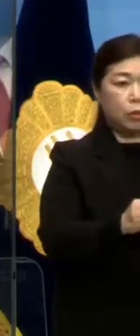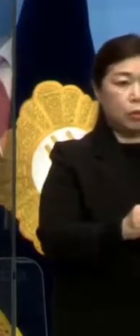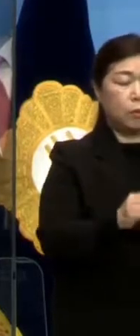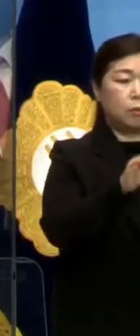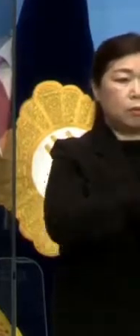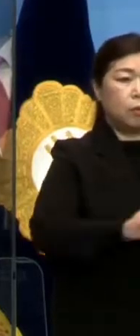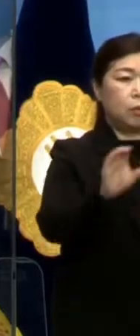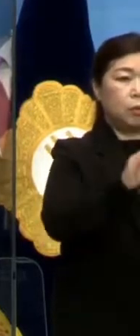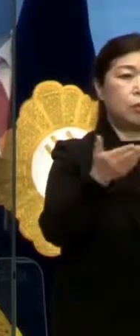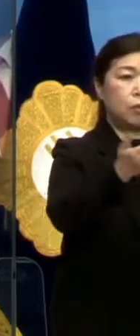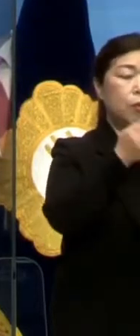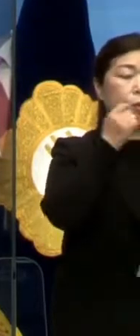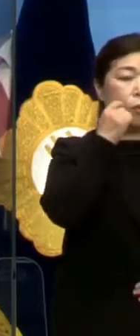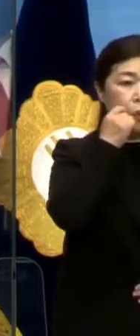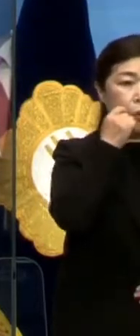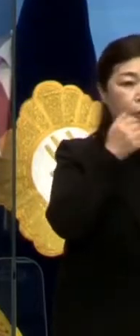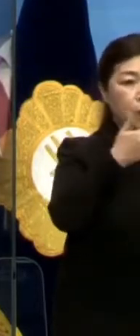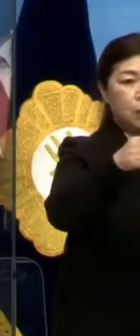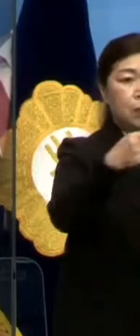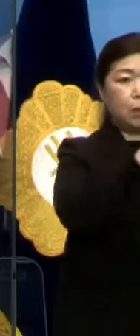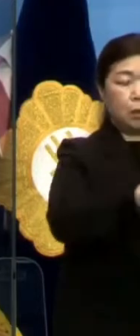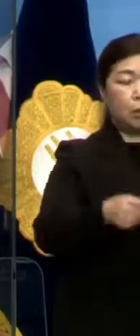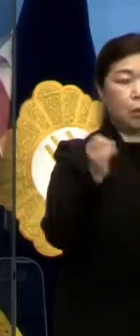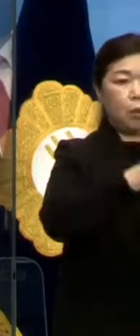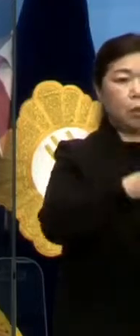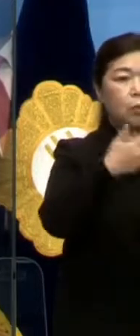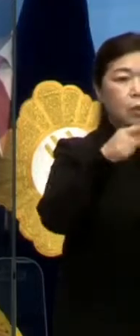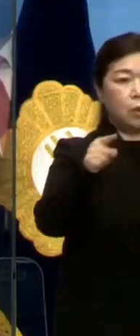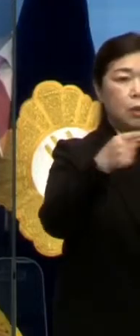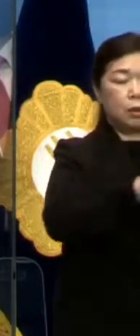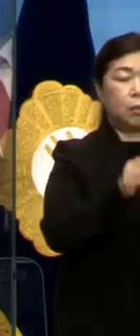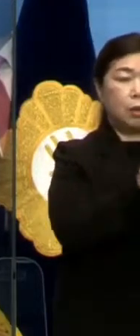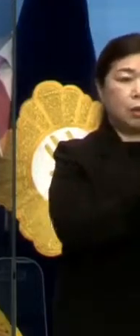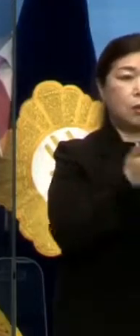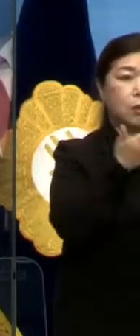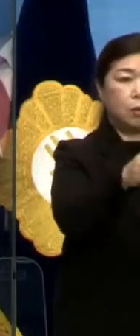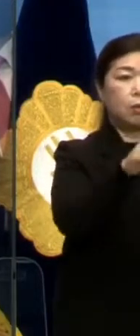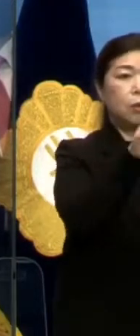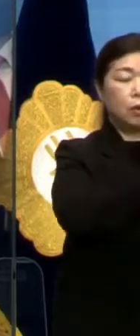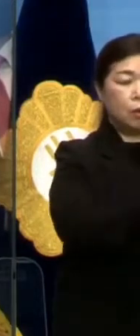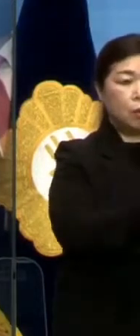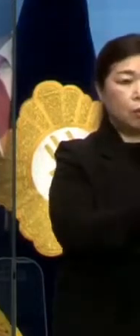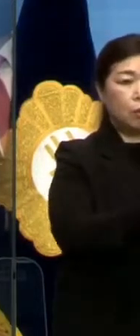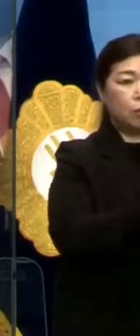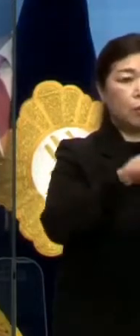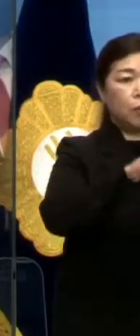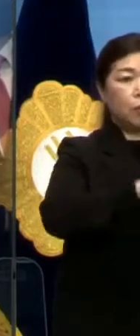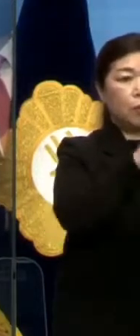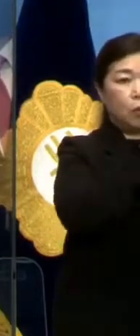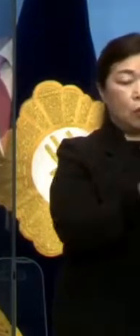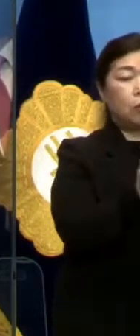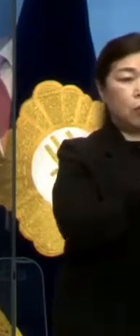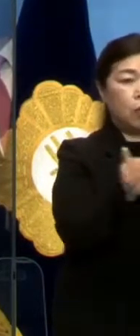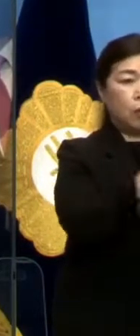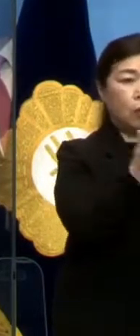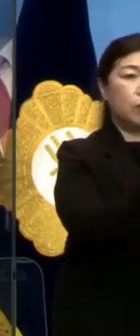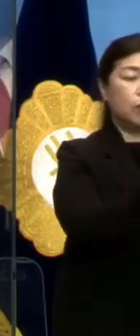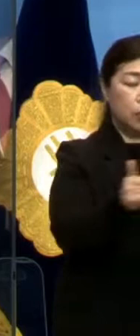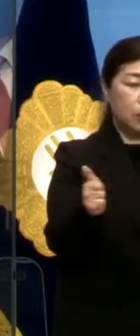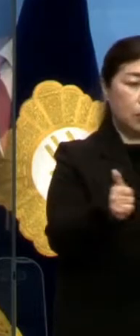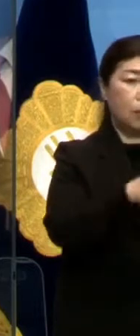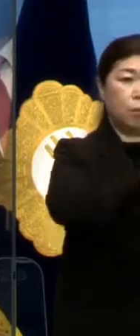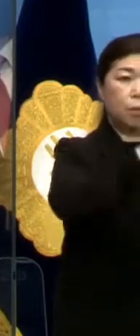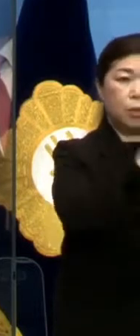못했고 지난 2차에 이어 3차 긴급재난지원금 지급 대상에서도 또다시